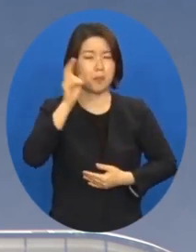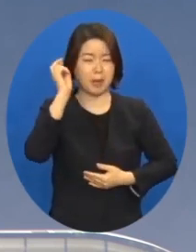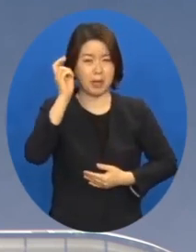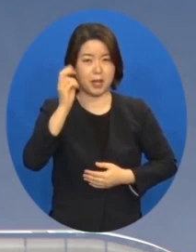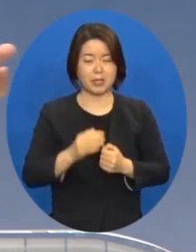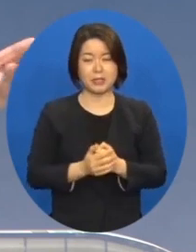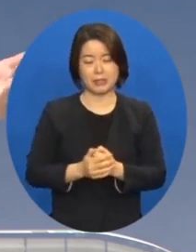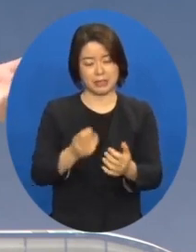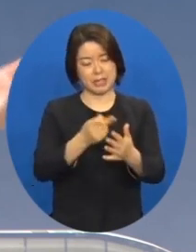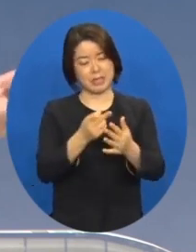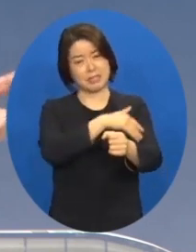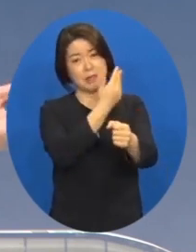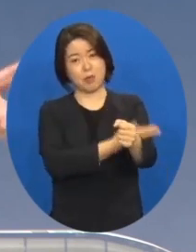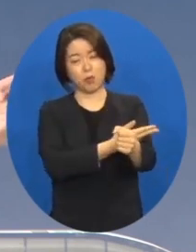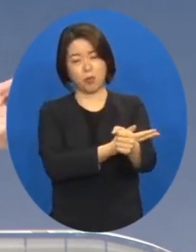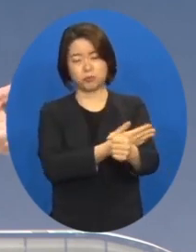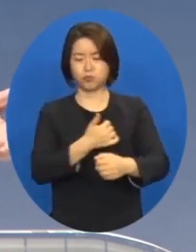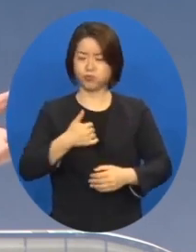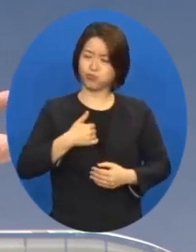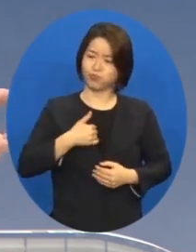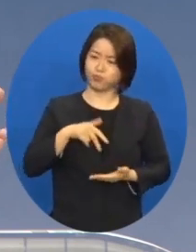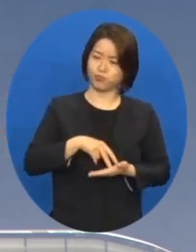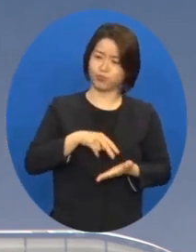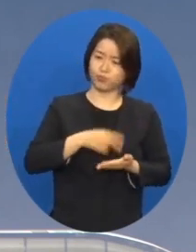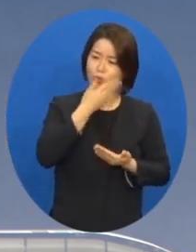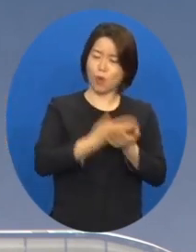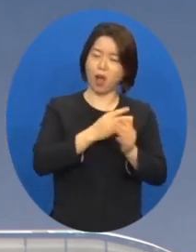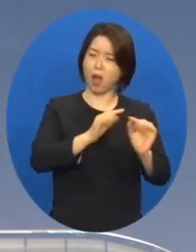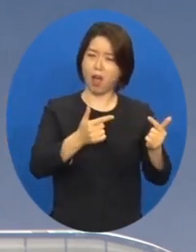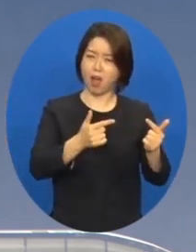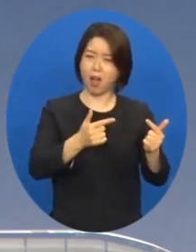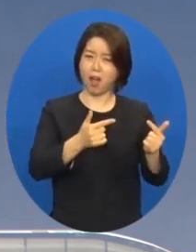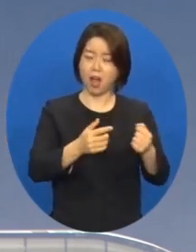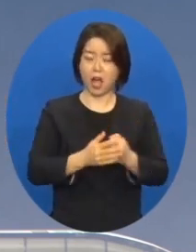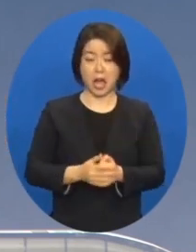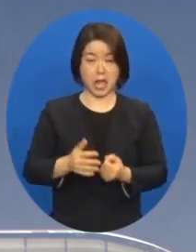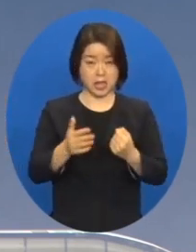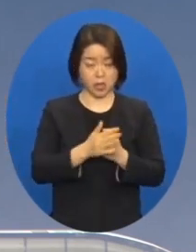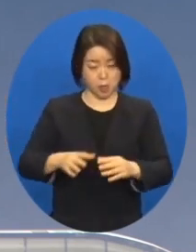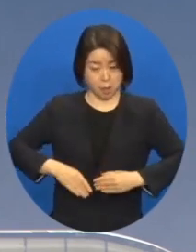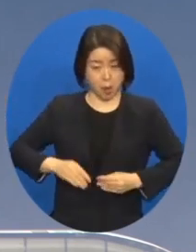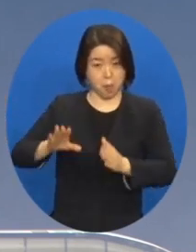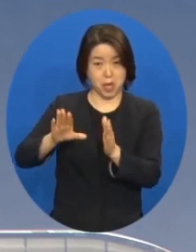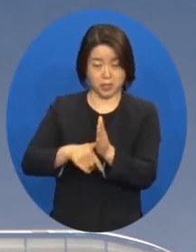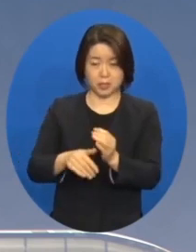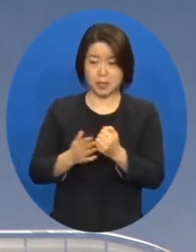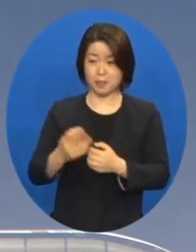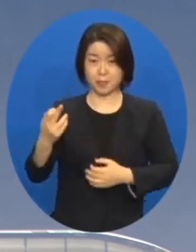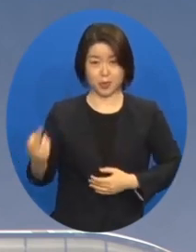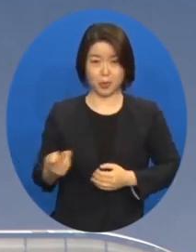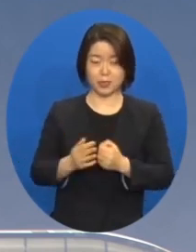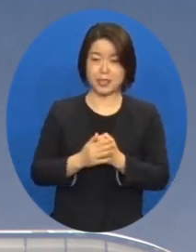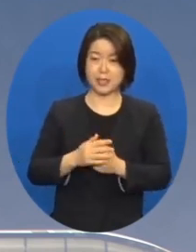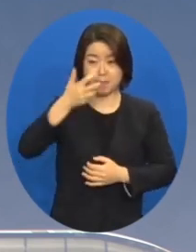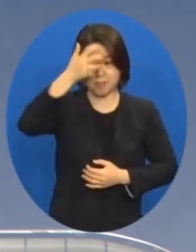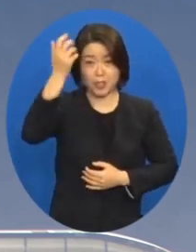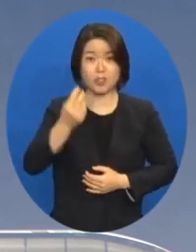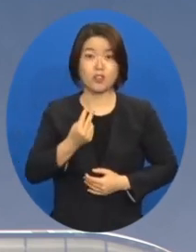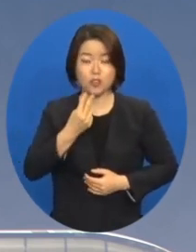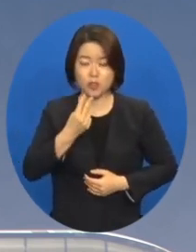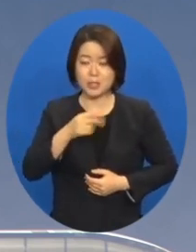그 장자권이 뭐가 나에게 중요해? 그러니까 배가 고팠을 때 동생 야곱이 팥죽을